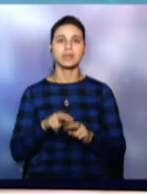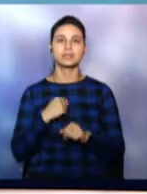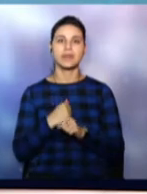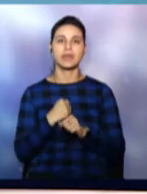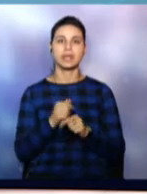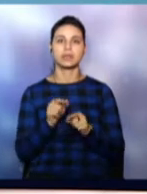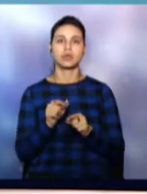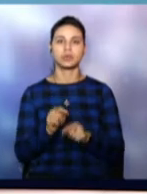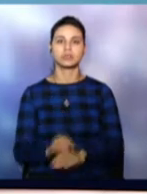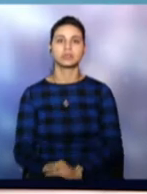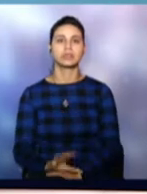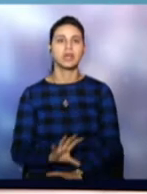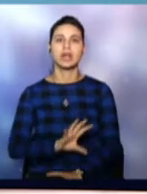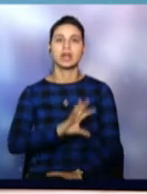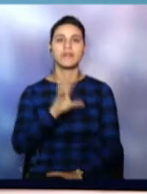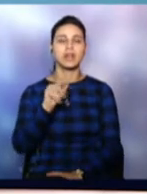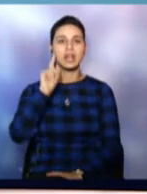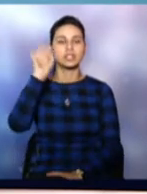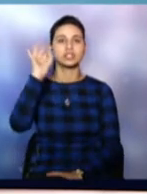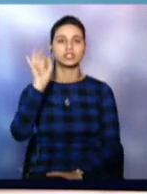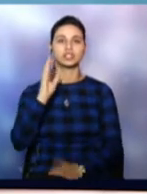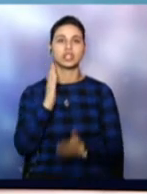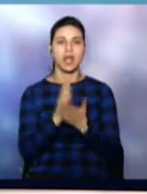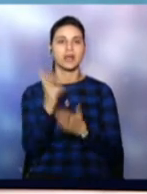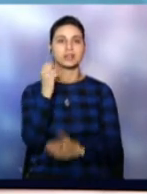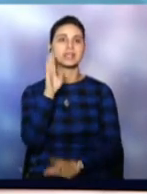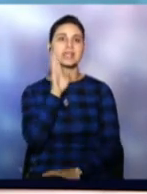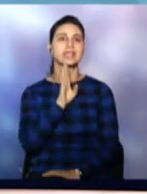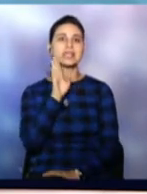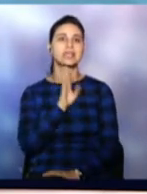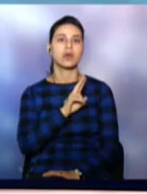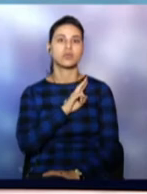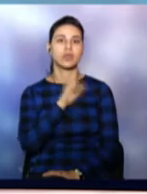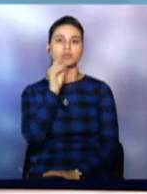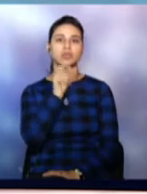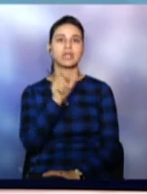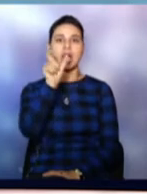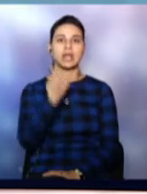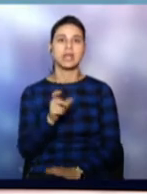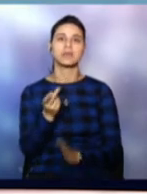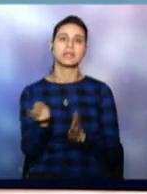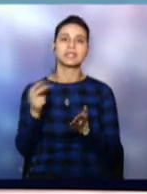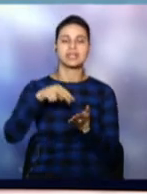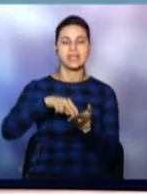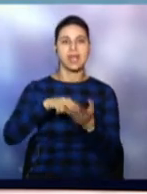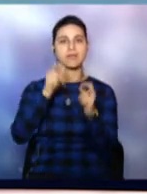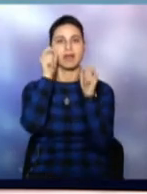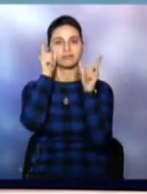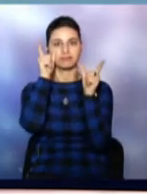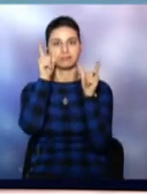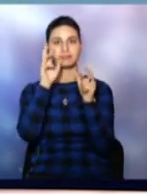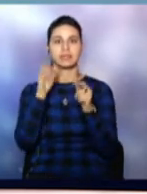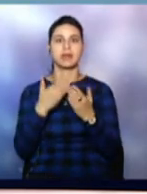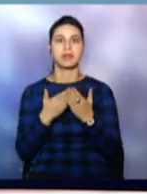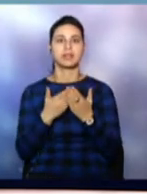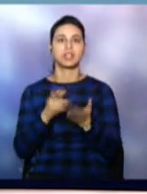განხორციელდეს. ყველაზე ხშირია ხოლმე, რა თქმა უნდა, დილის საათებში, როდესაც ადამიანი დგება, ფხიზლდება და ვთქვათ